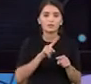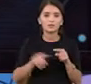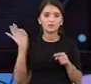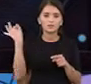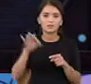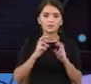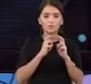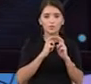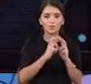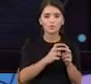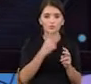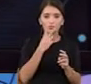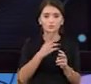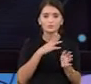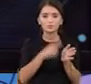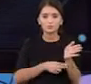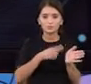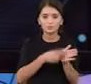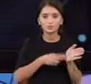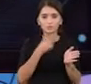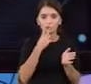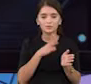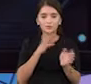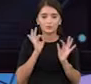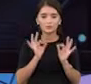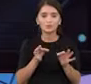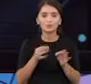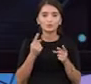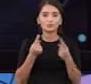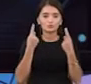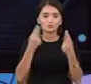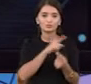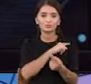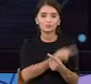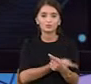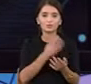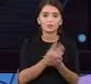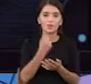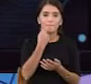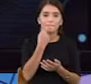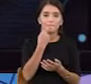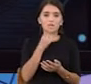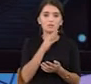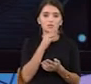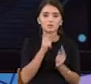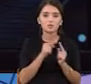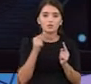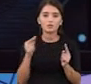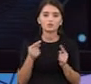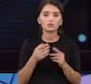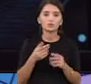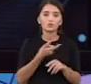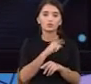tez yurar poyezdda bolajonlar. Juda ham buyuk qudratga ega. 1 soatda